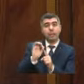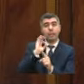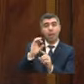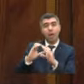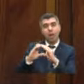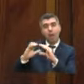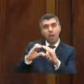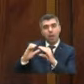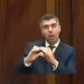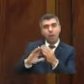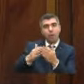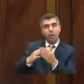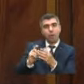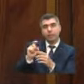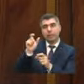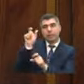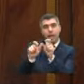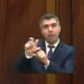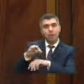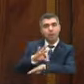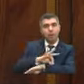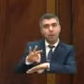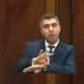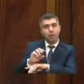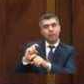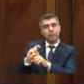الاجتماعي وتحسينا للقدره الشرائيه للطبقه المتوسطه